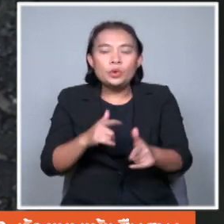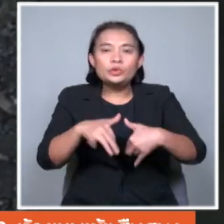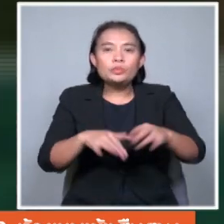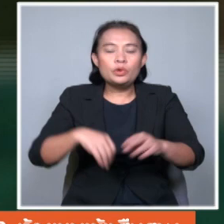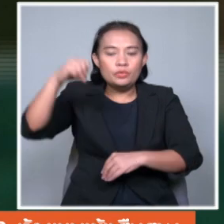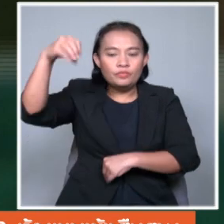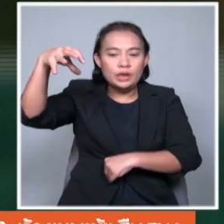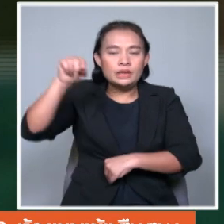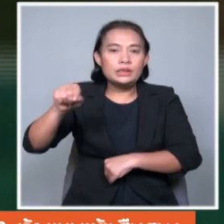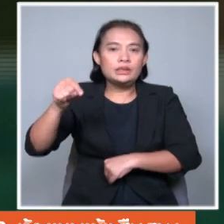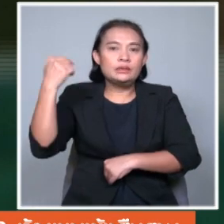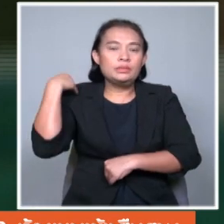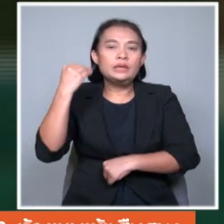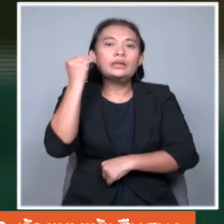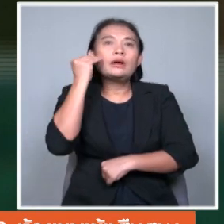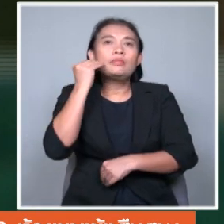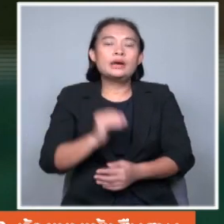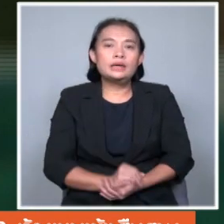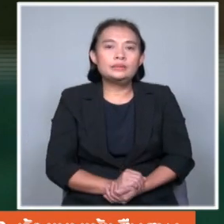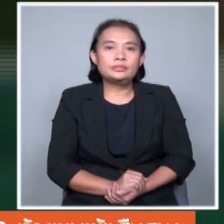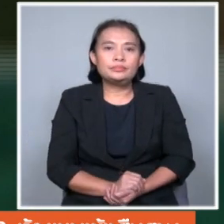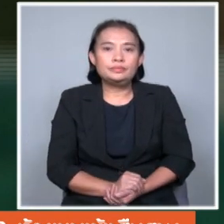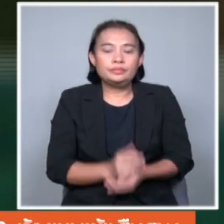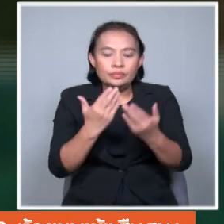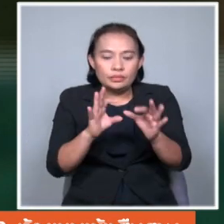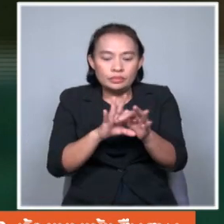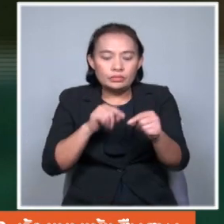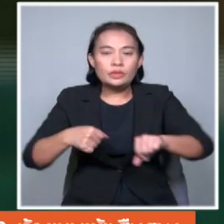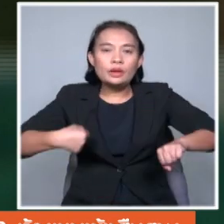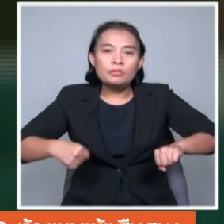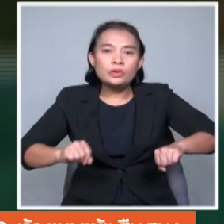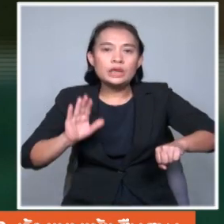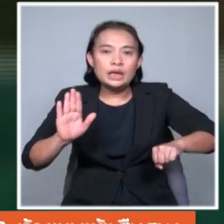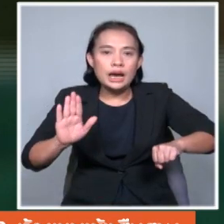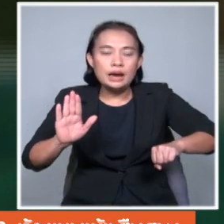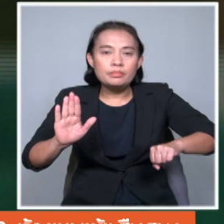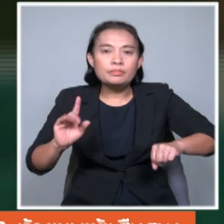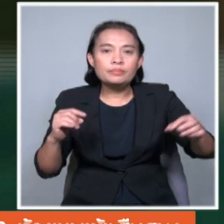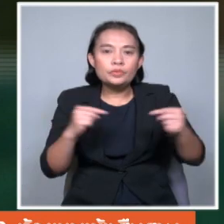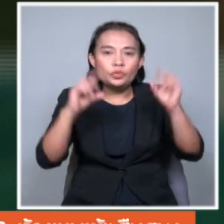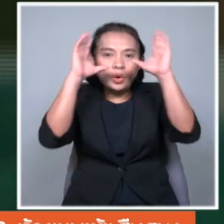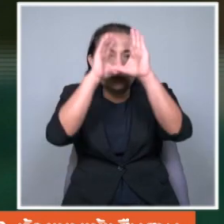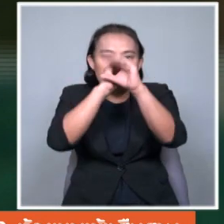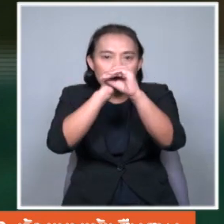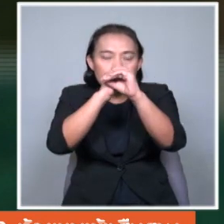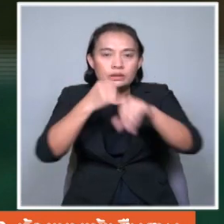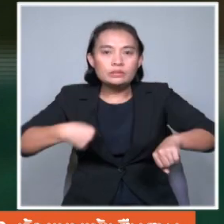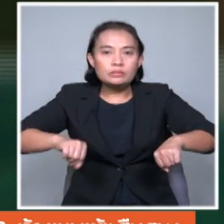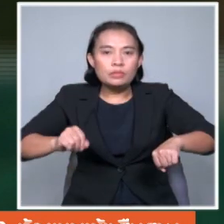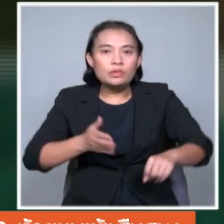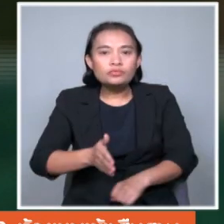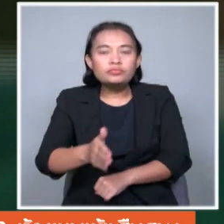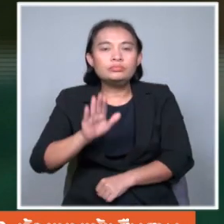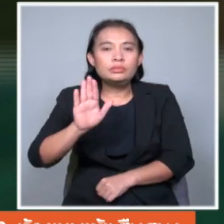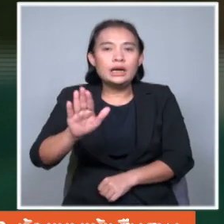ไฟไว้ที่นอกบ้านรวมถึงต้องงดการขับขี่รถจักรยานยนต์ในช่วงพลบค่ำด้วยนะคะอย่าง